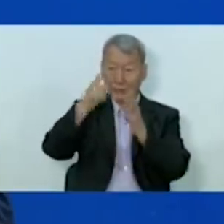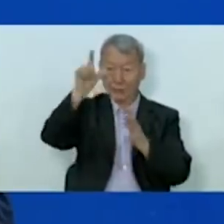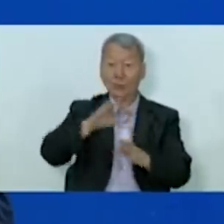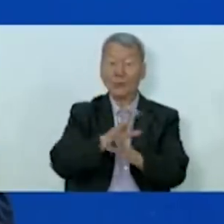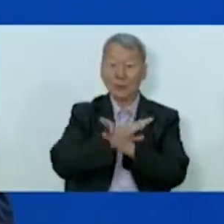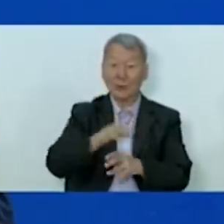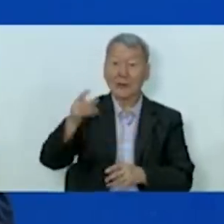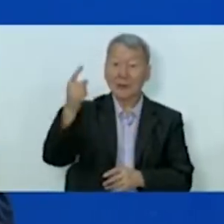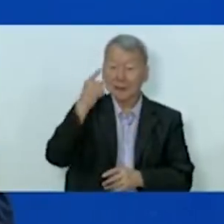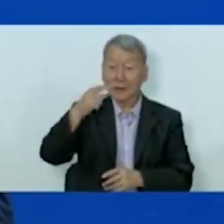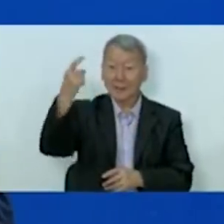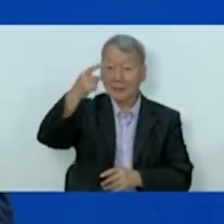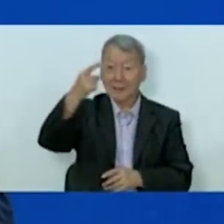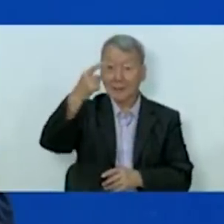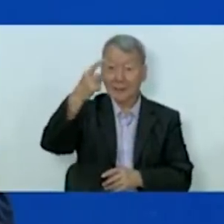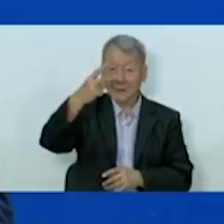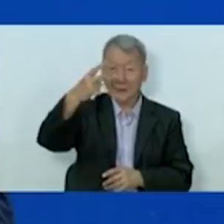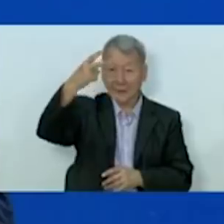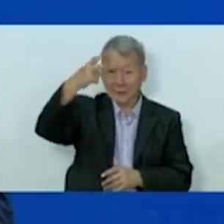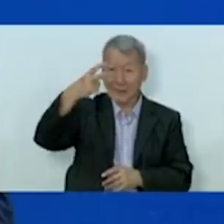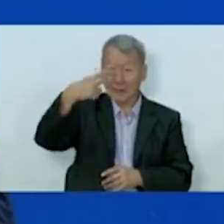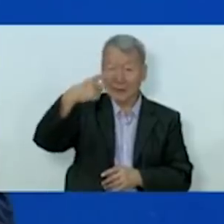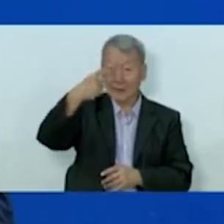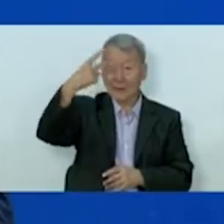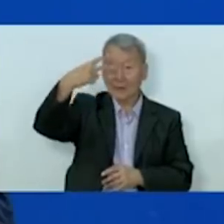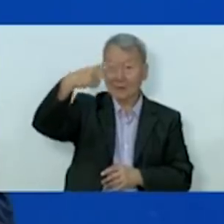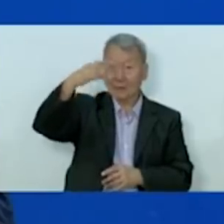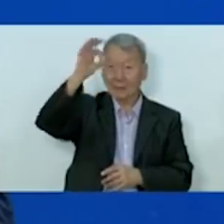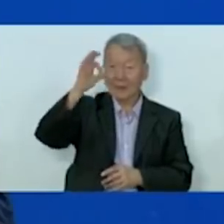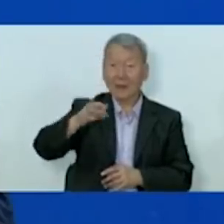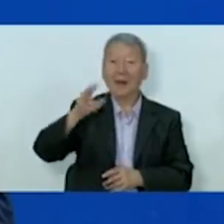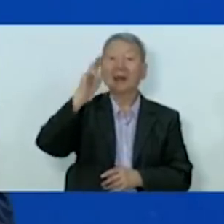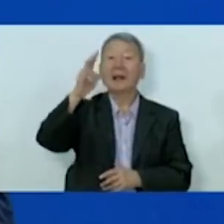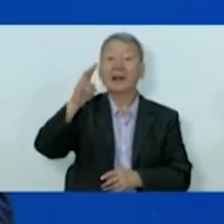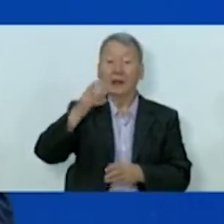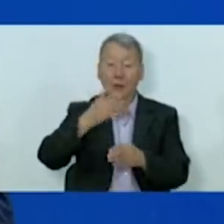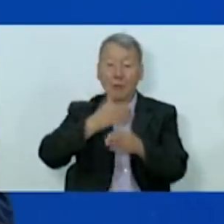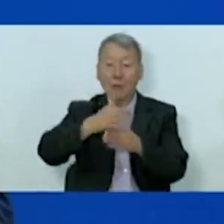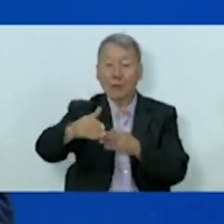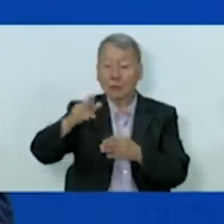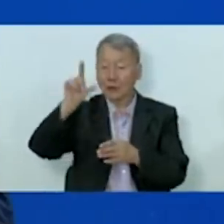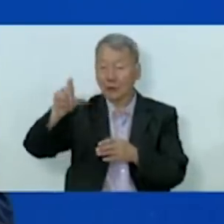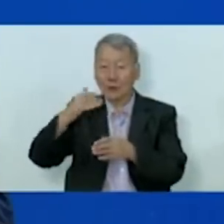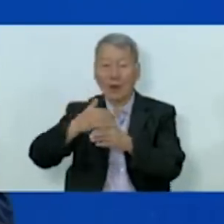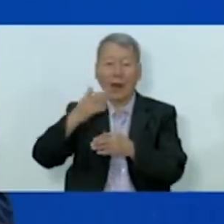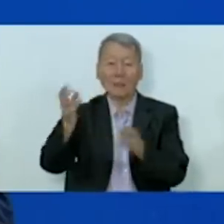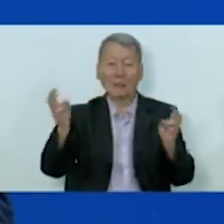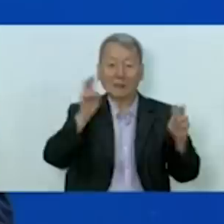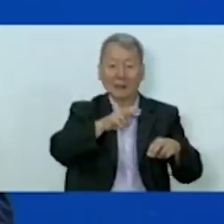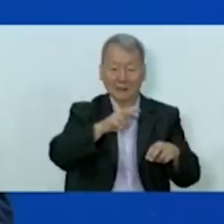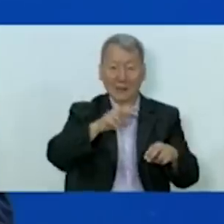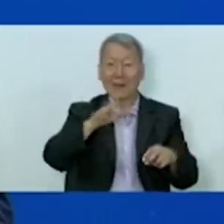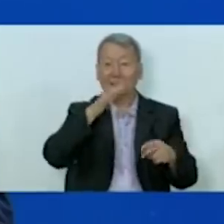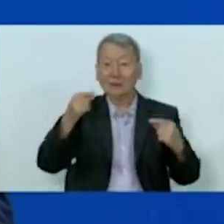деп биринчи экинчи суткада 20% болуп атат. Бул дегени кеч кайрылгандардын анан кийин